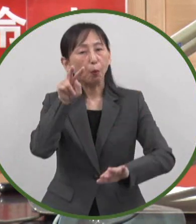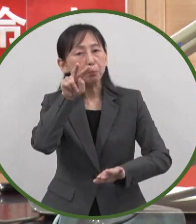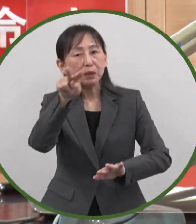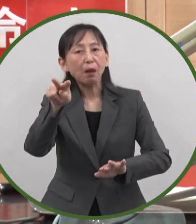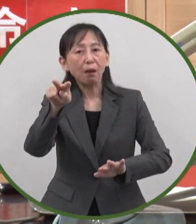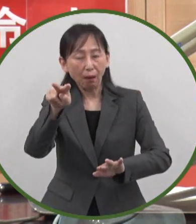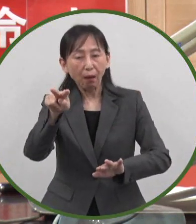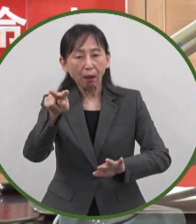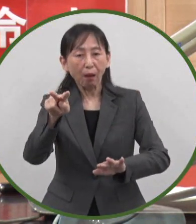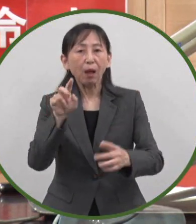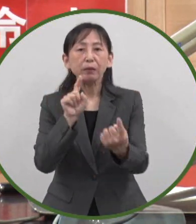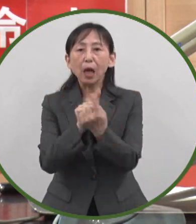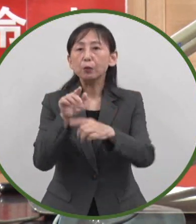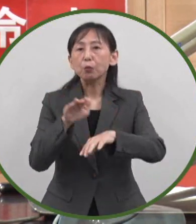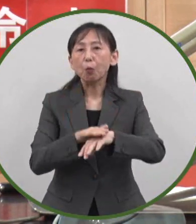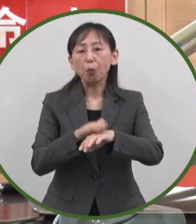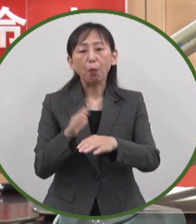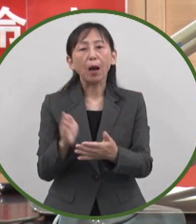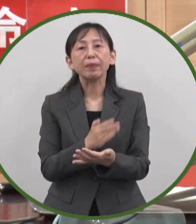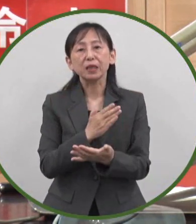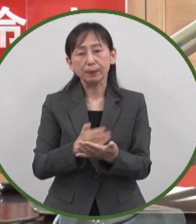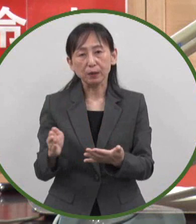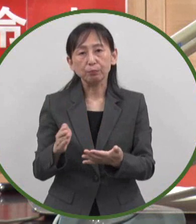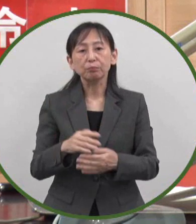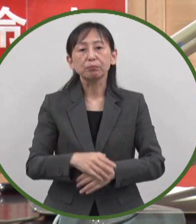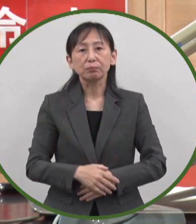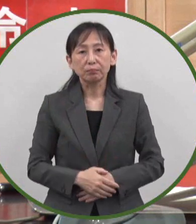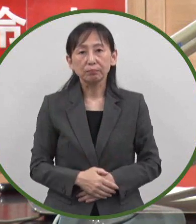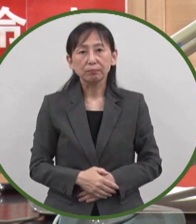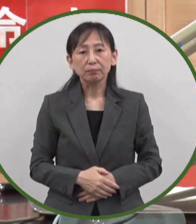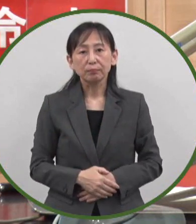を考えていきたいというふうに考えておりますし、